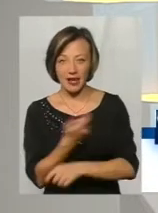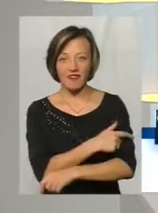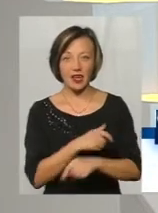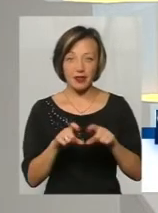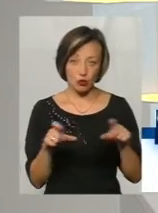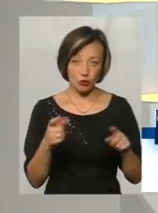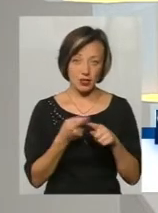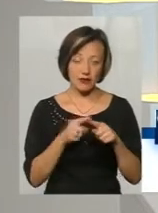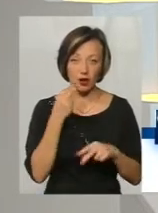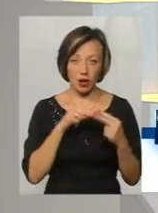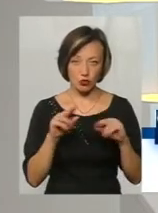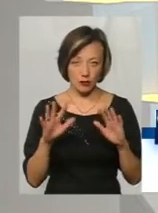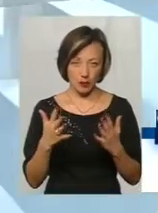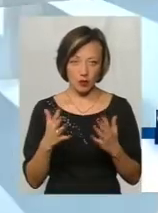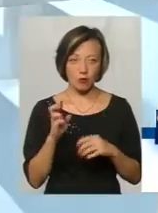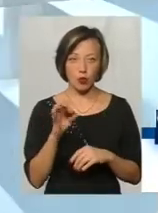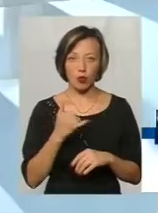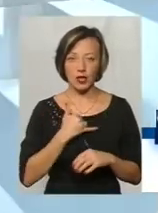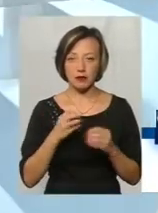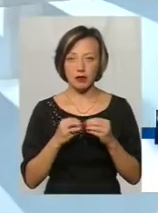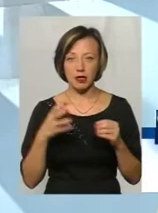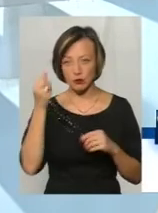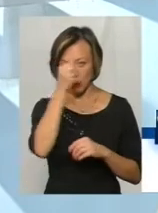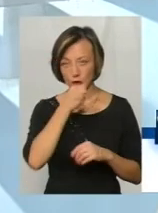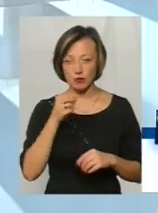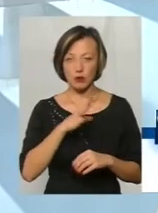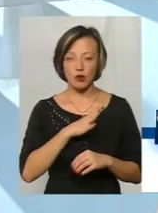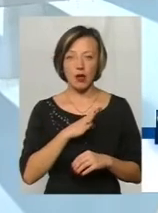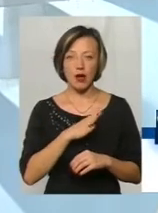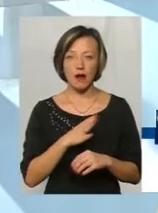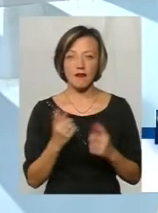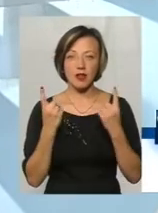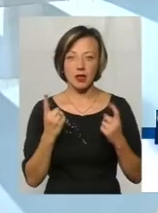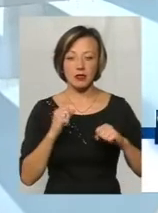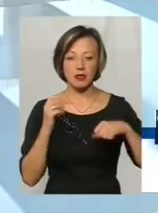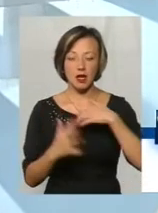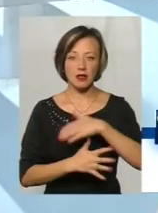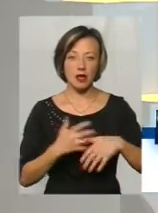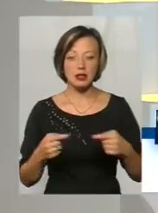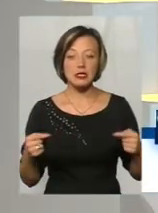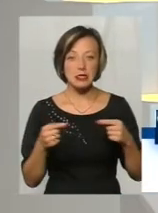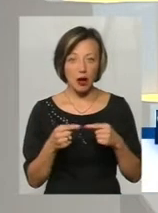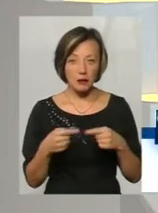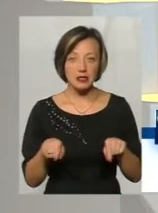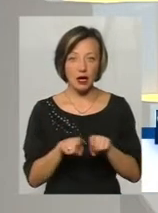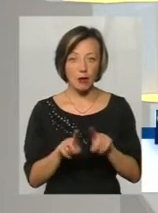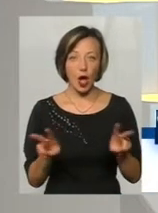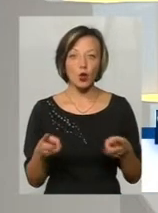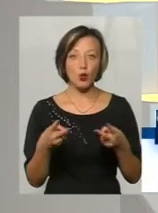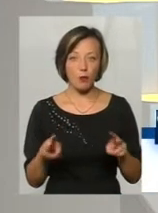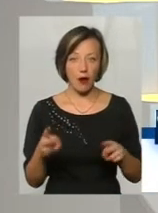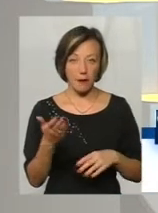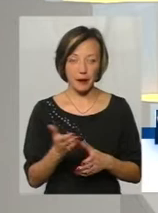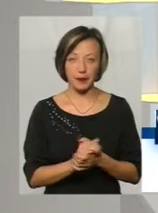Це в кращому випадку, я вам скажу так, бо в нас в 2015 році була дуже така великий скандал саме з такими клубами. Так